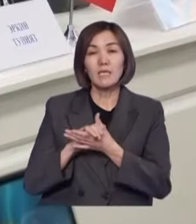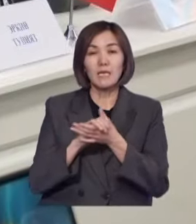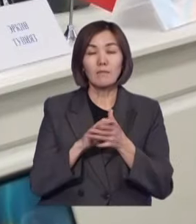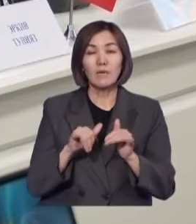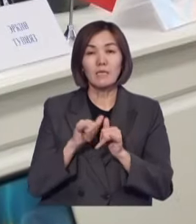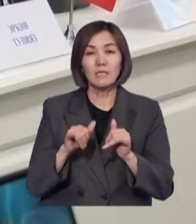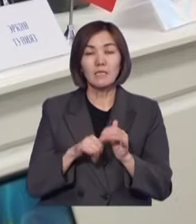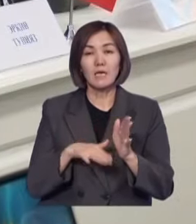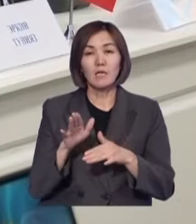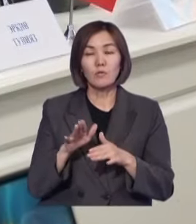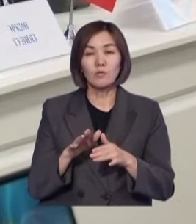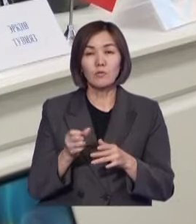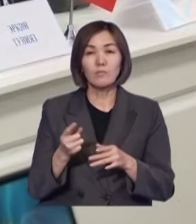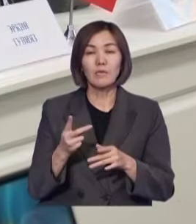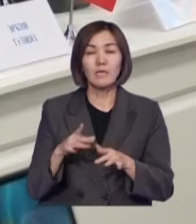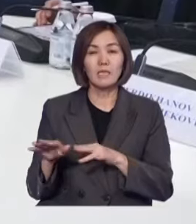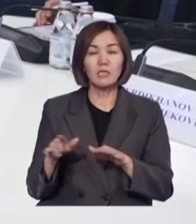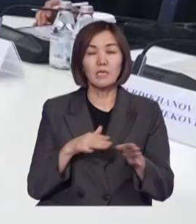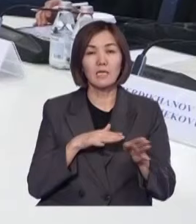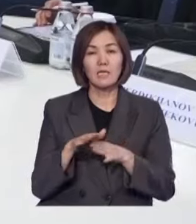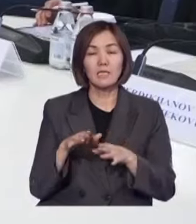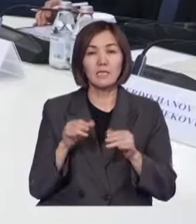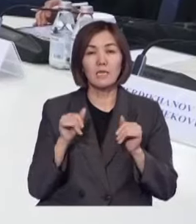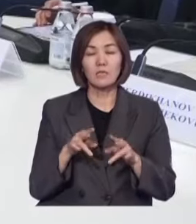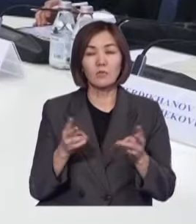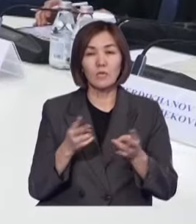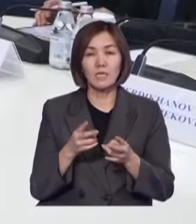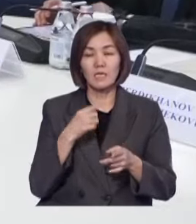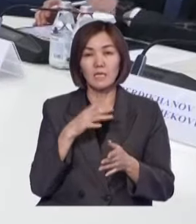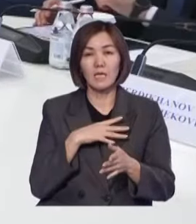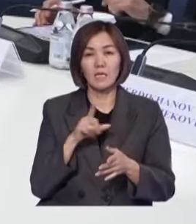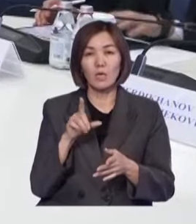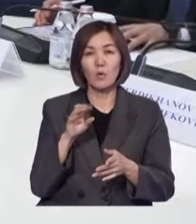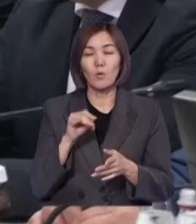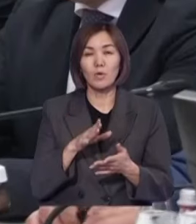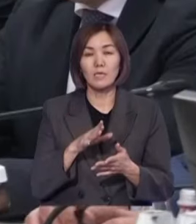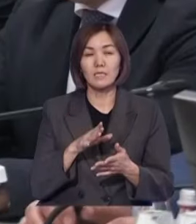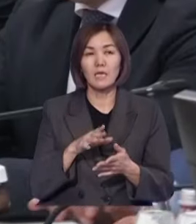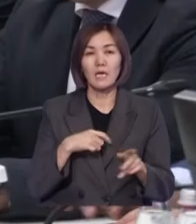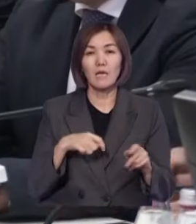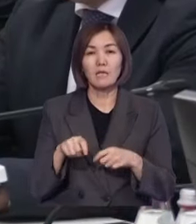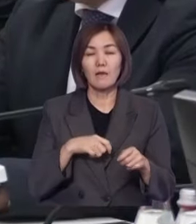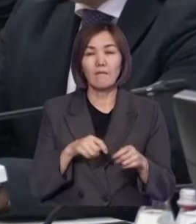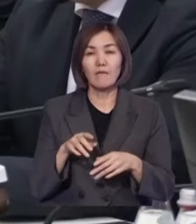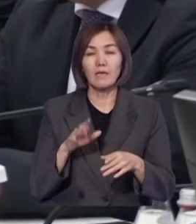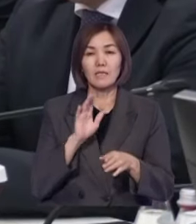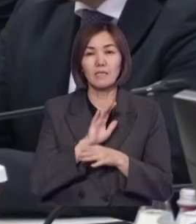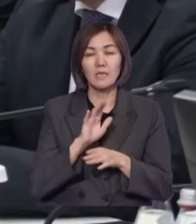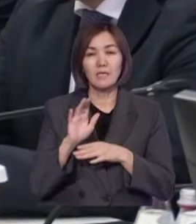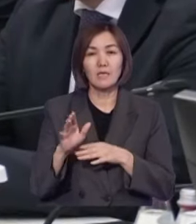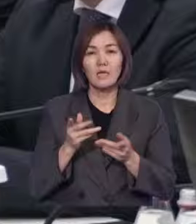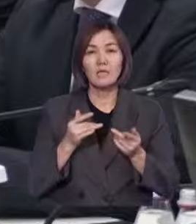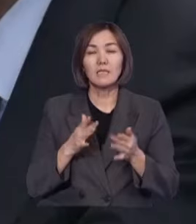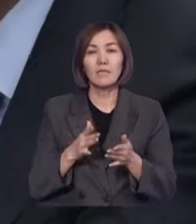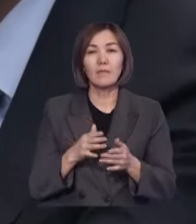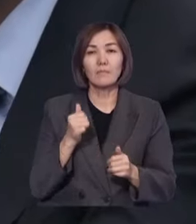нығайту үшін бірқатар шараларды іске асыру керектігін айтты. Атап айтсақ, қорғас шекарасында тауар өткізу қызметін заман талаптарына сай,